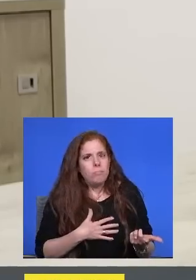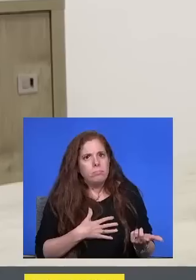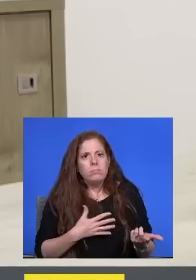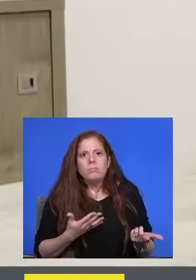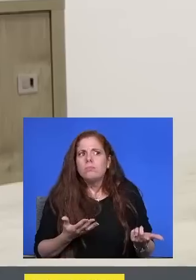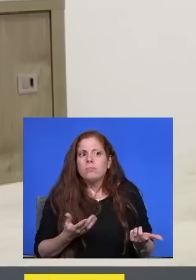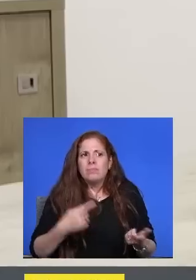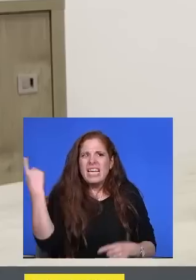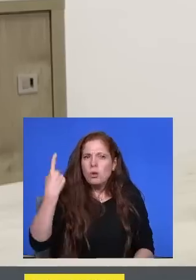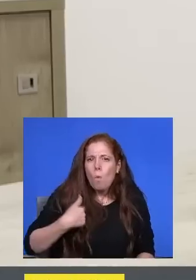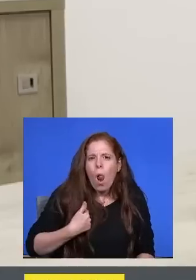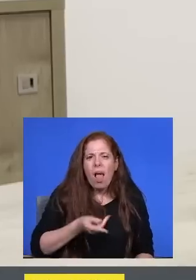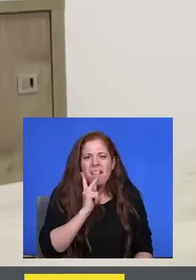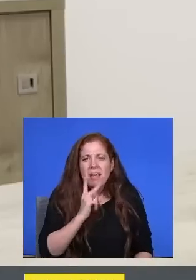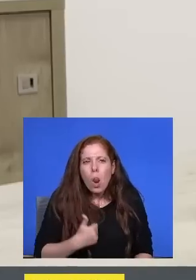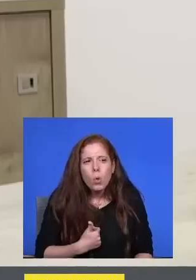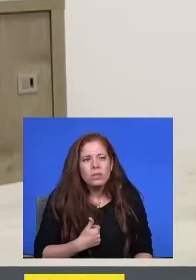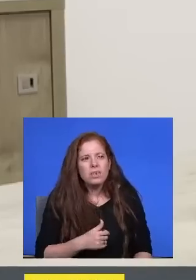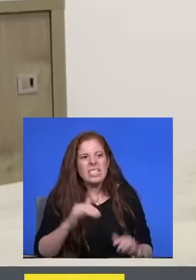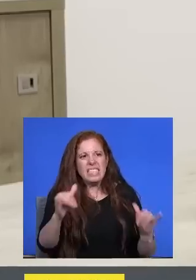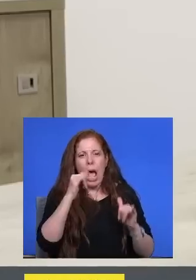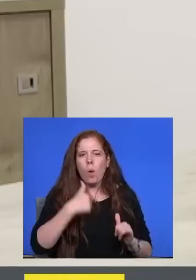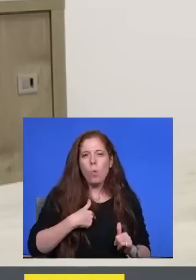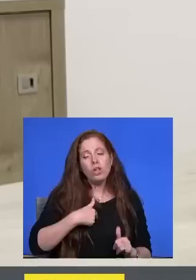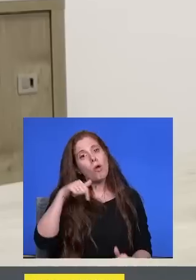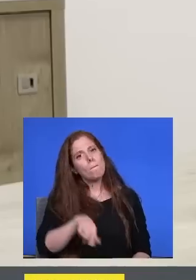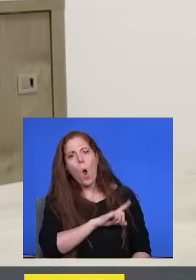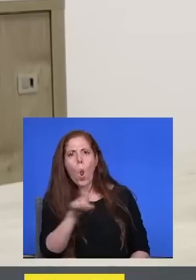איימו עליי, קיללו אותי, צעקו לי שפה זה לא תל אביב,